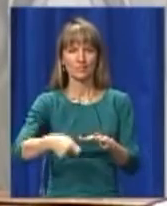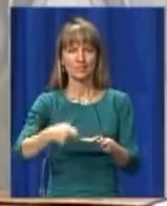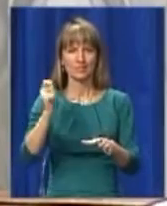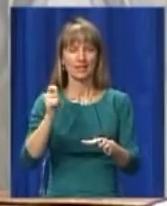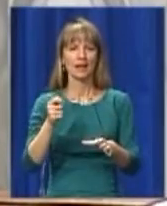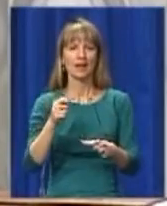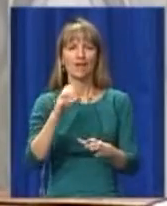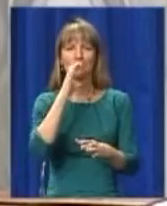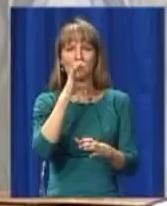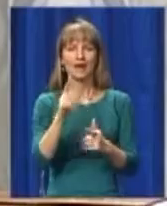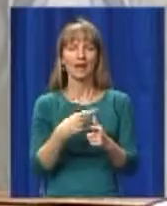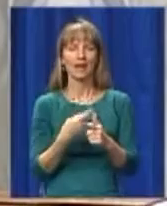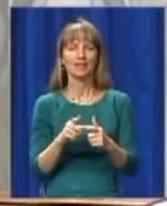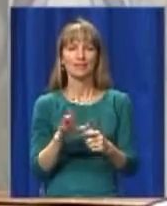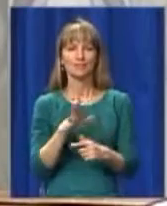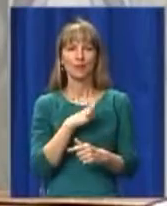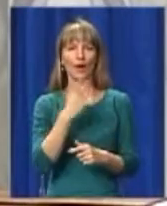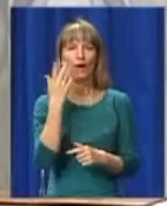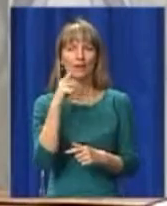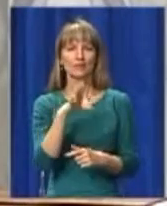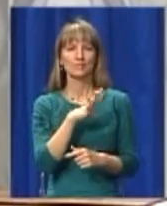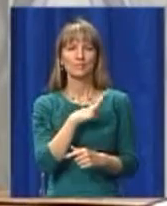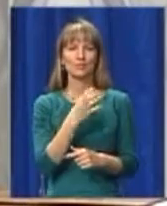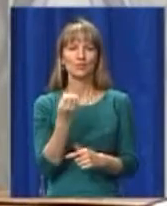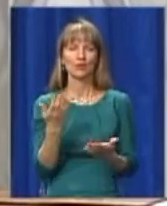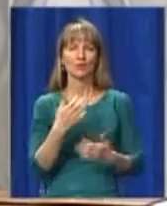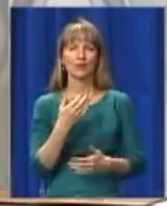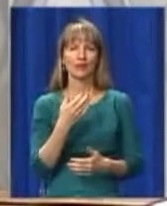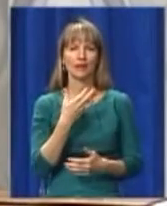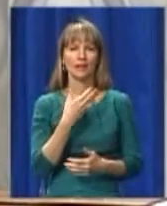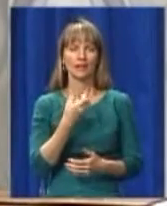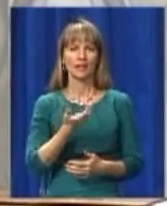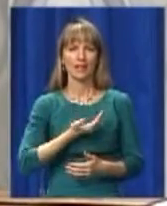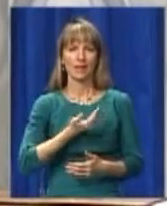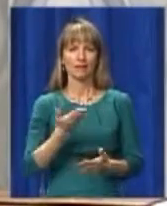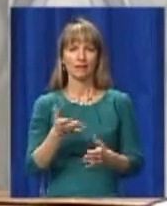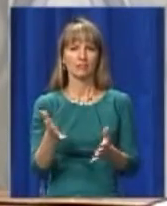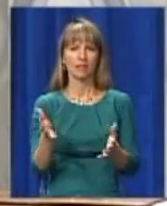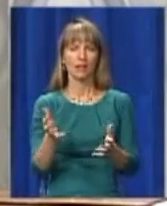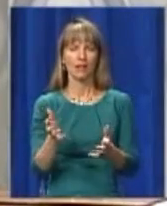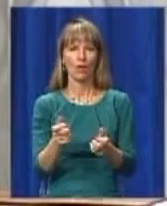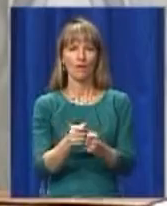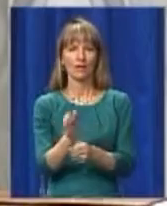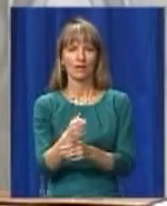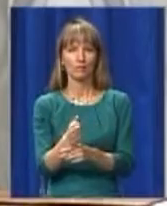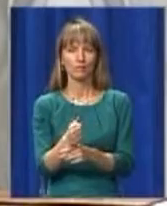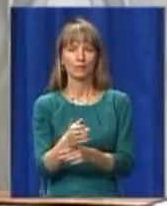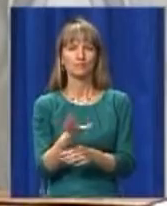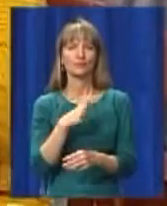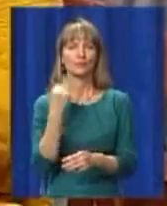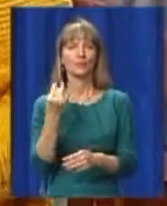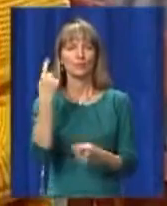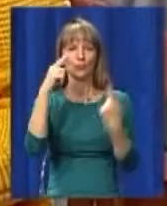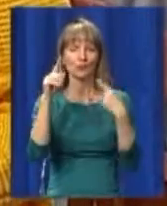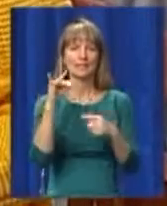Точнее, Вовчик это был, или кто? Да, это когда там еще был какой-то дед, который ловил рыбу, да? Это был, дивись. Я помню такой интересный